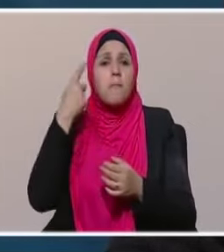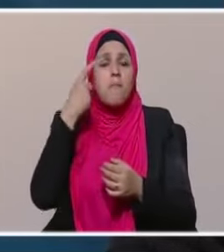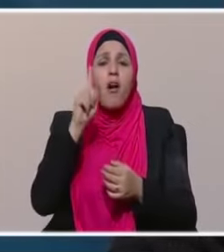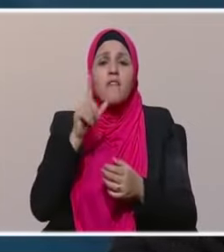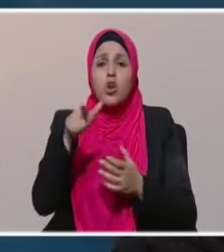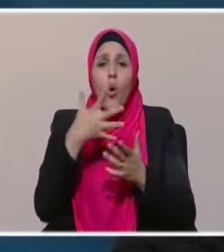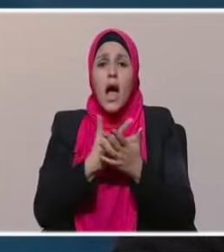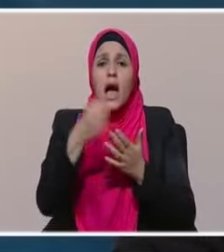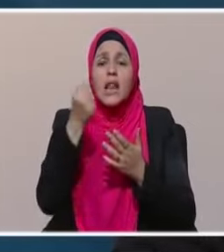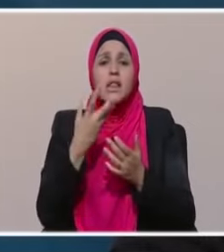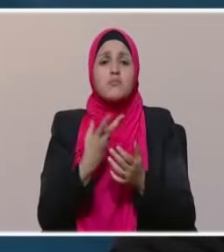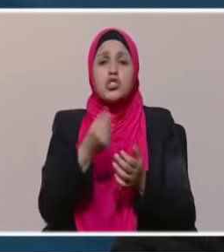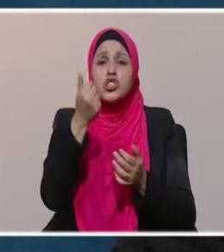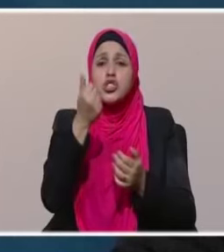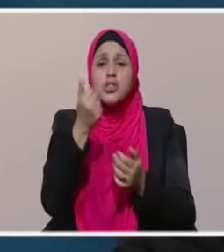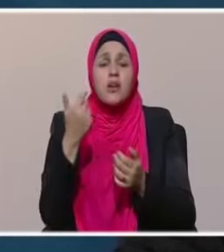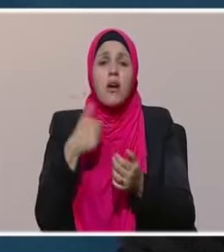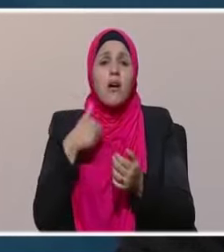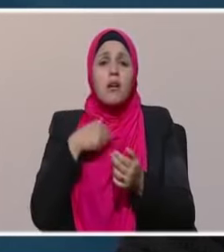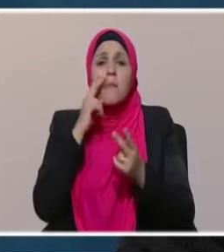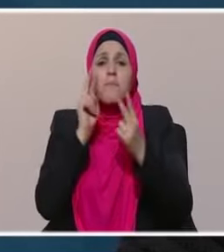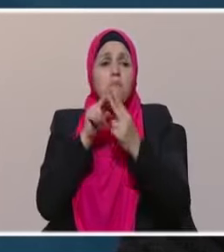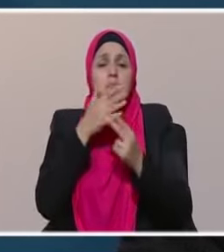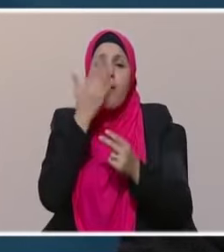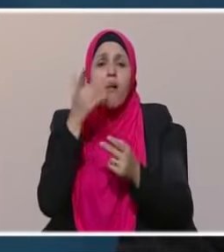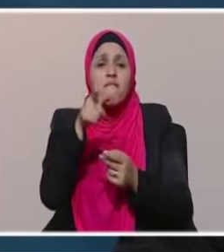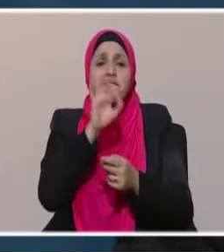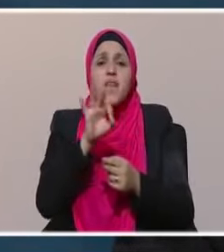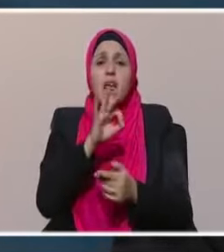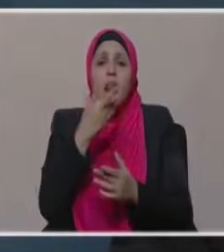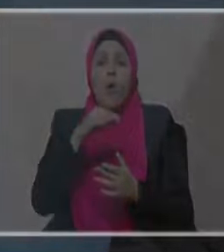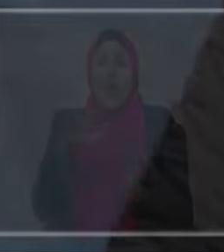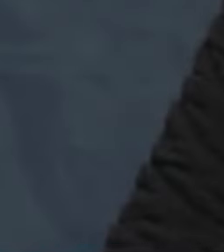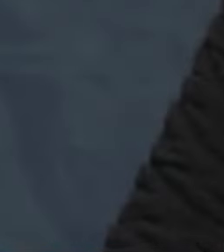ما خدهم ومشى ما ورينيش وشه بعد كده.